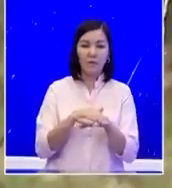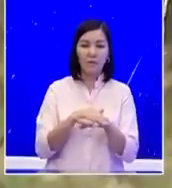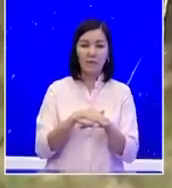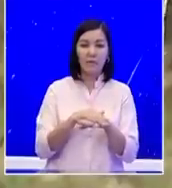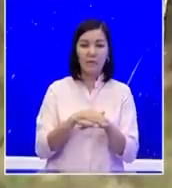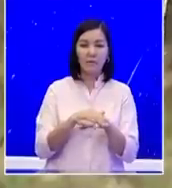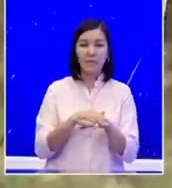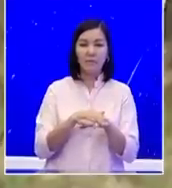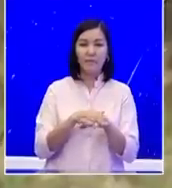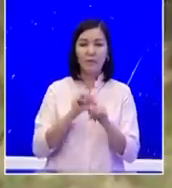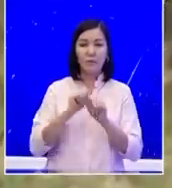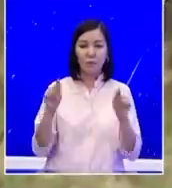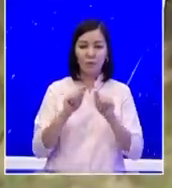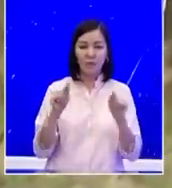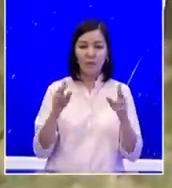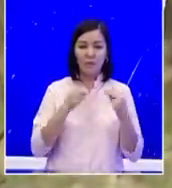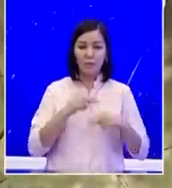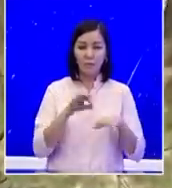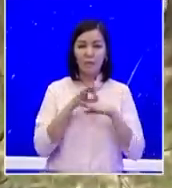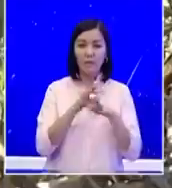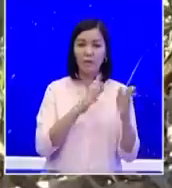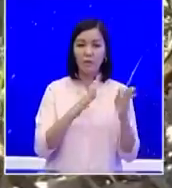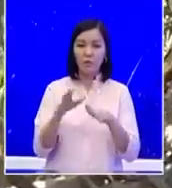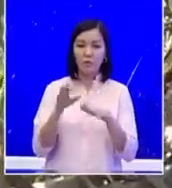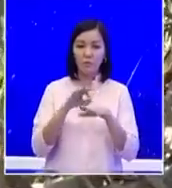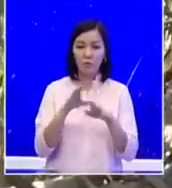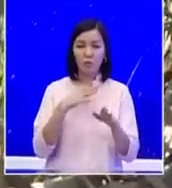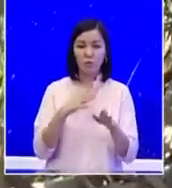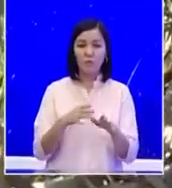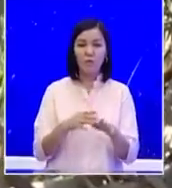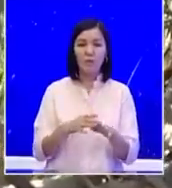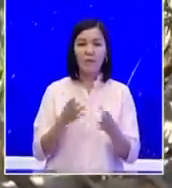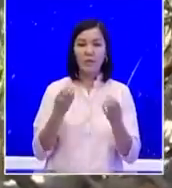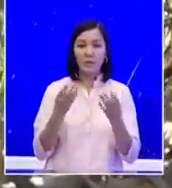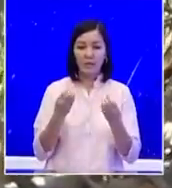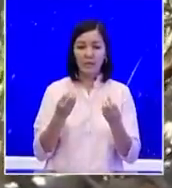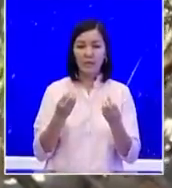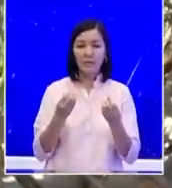арасында үгіт насихат жұмыстары тұрақты түрде жүргізілуде. Және